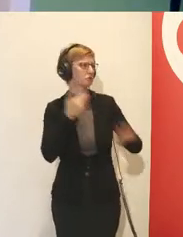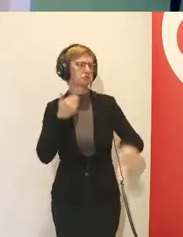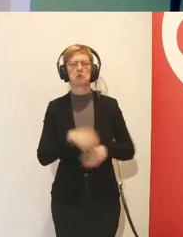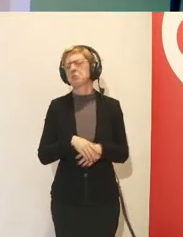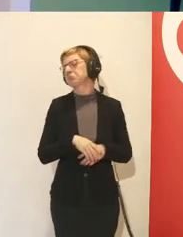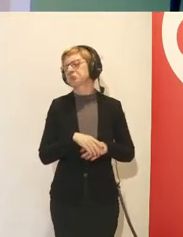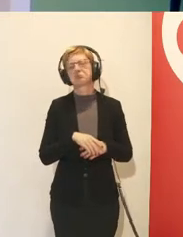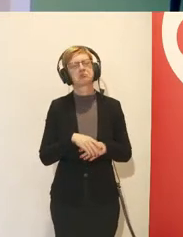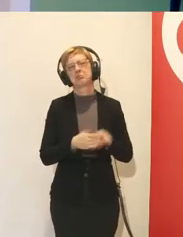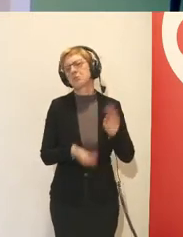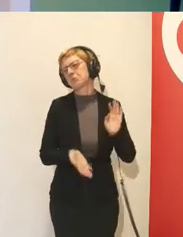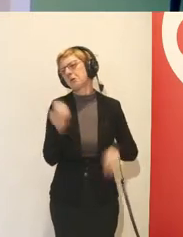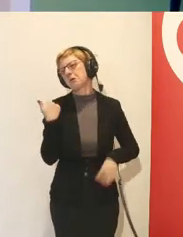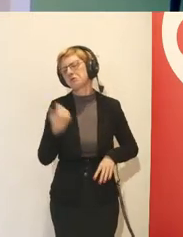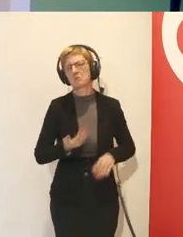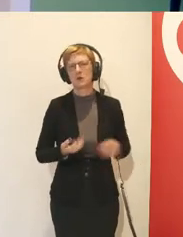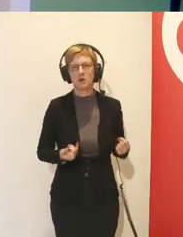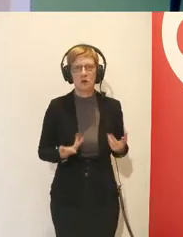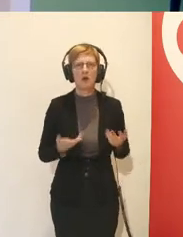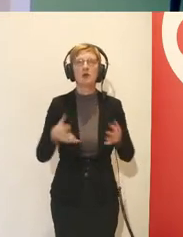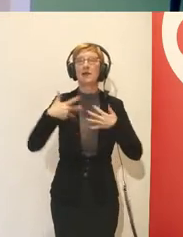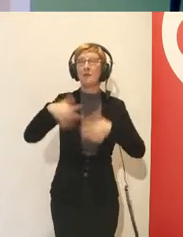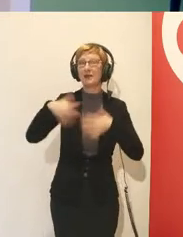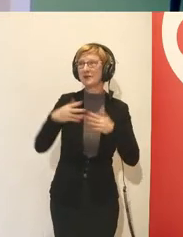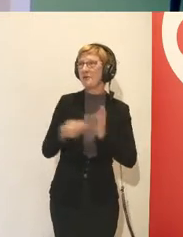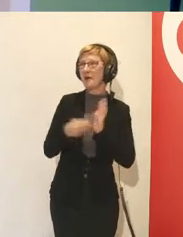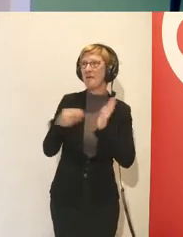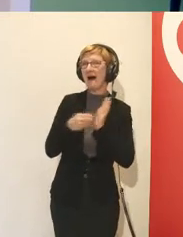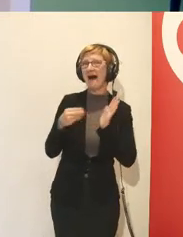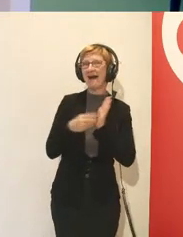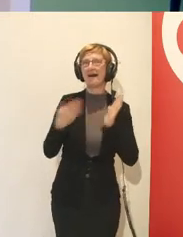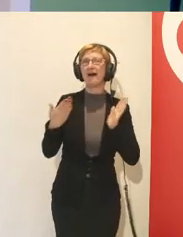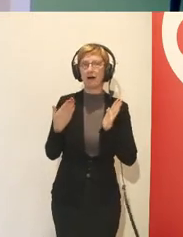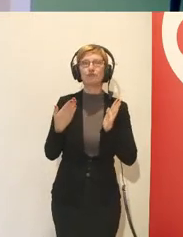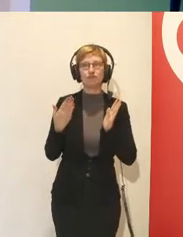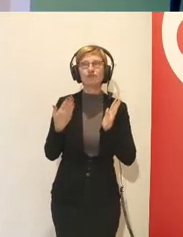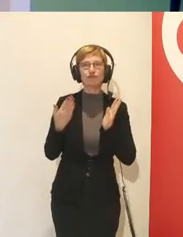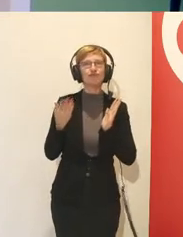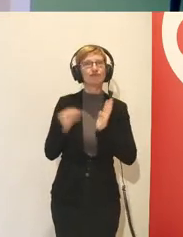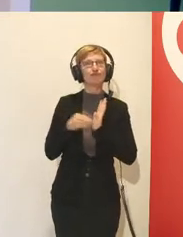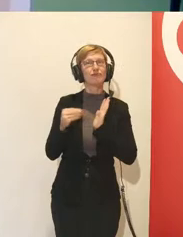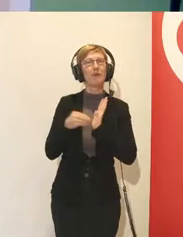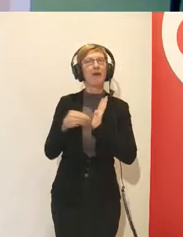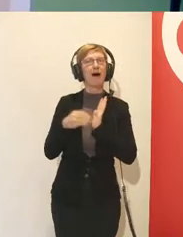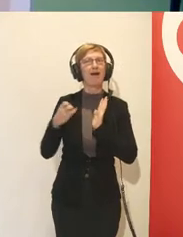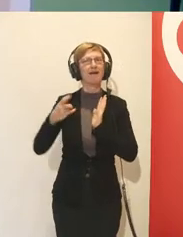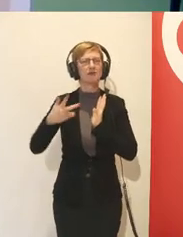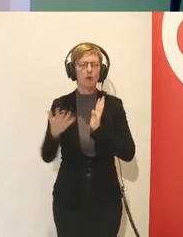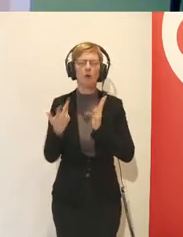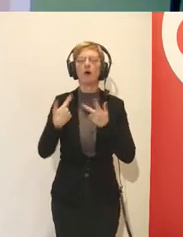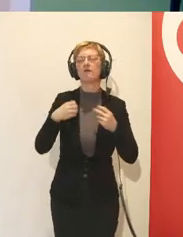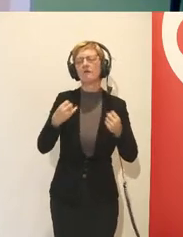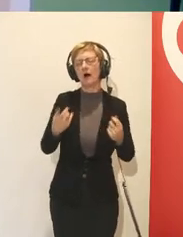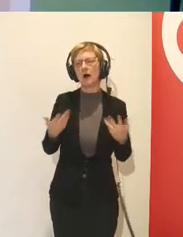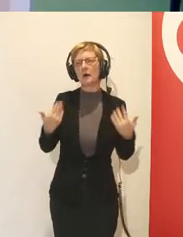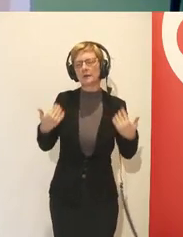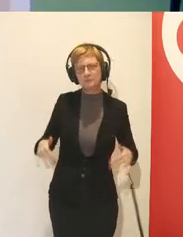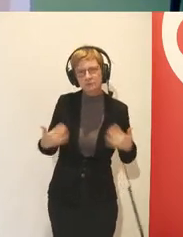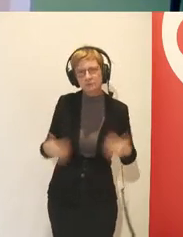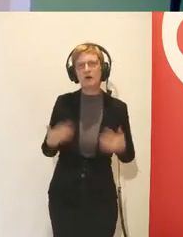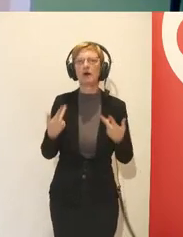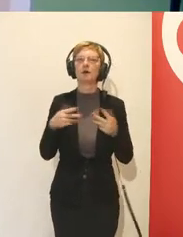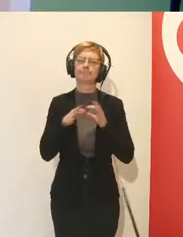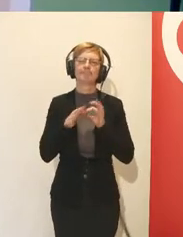bereitschaft in den demonstrationen zur teilzunehmen hängt extrem stark mit dem verschwörungs glauben zusammen die menschenrechte ich